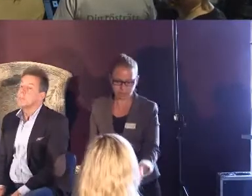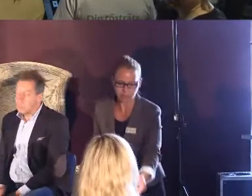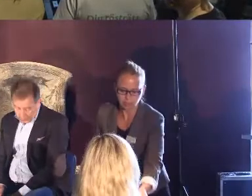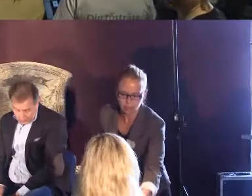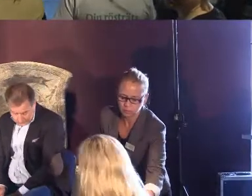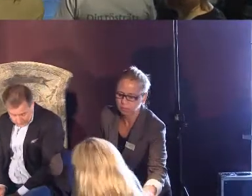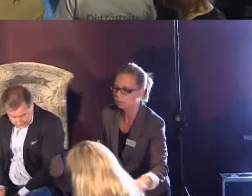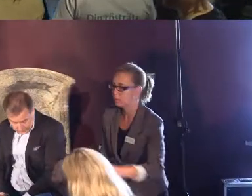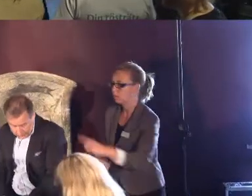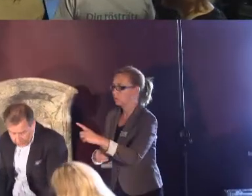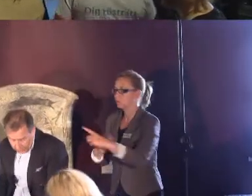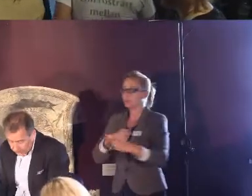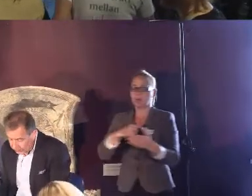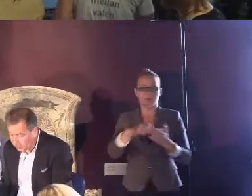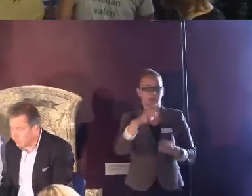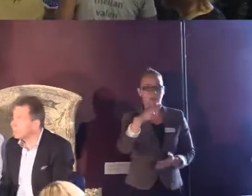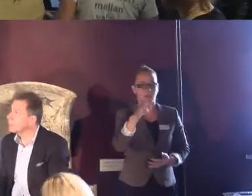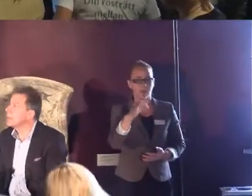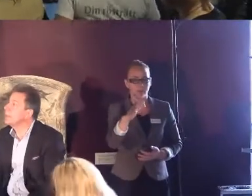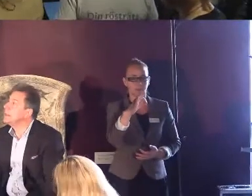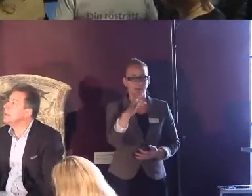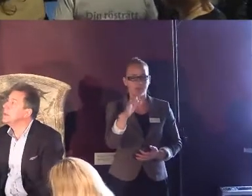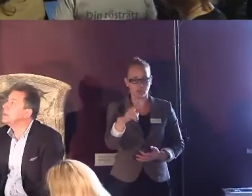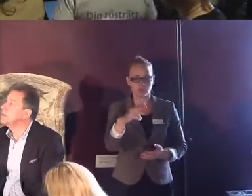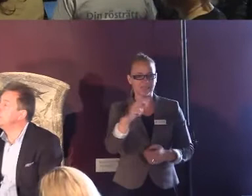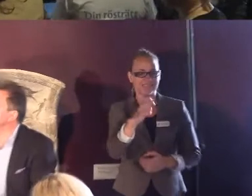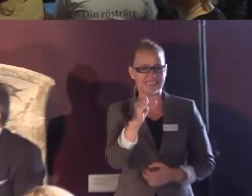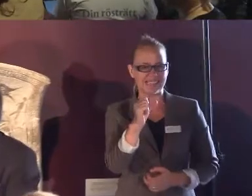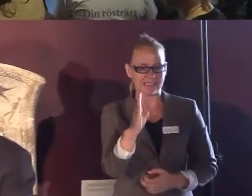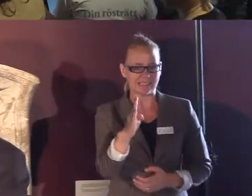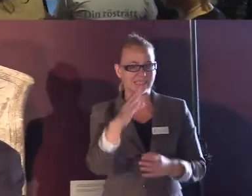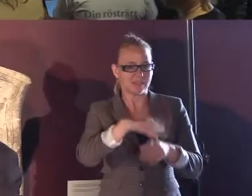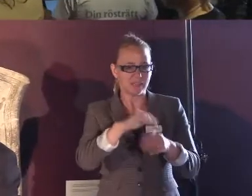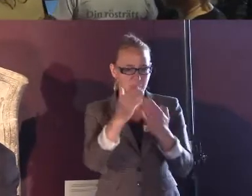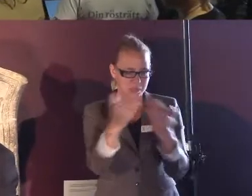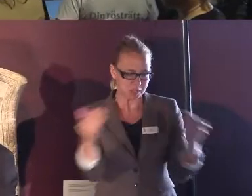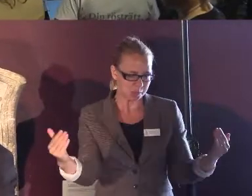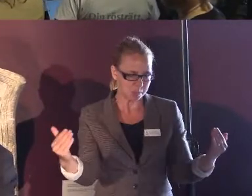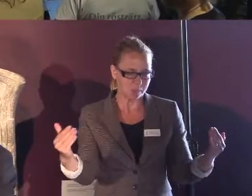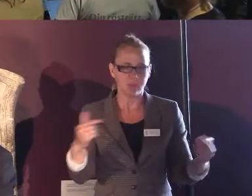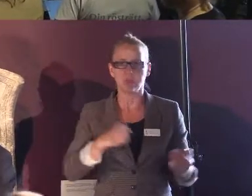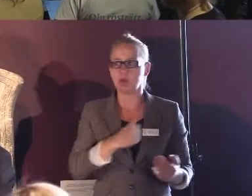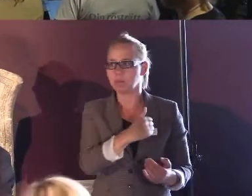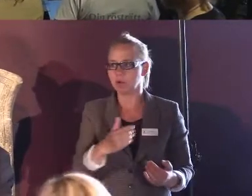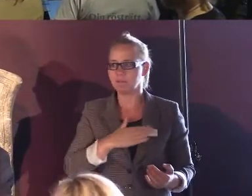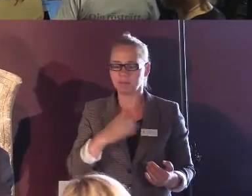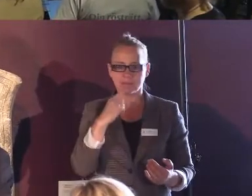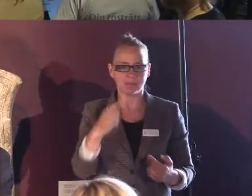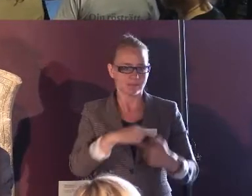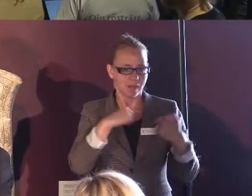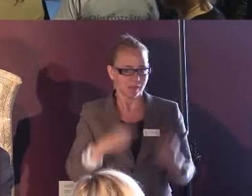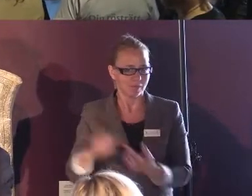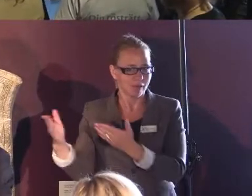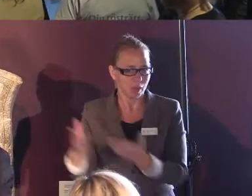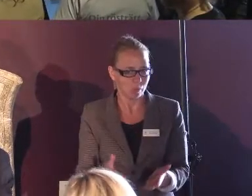Jag ska bara kort, jag heter Mats Persson och är generalsekreterare vid Riksförbundet Sveriges museer. Jag vill bara hälsa er hjärtligt